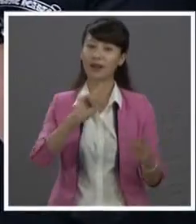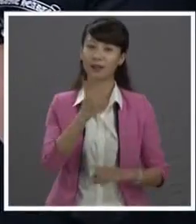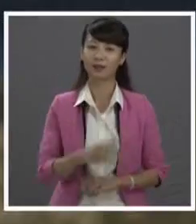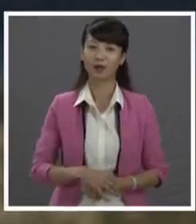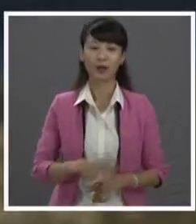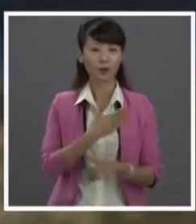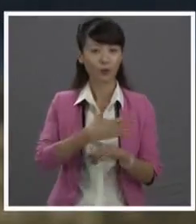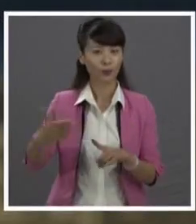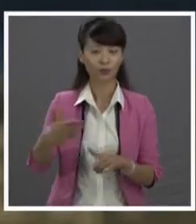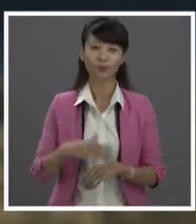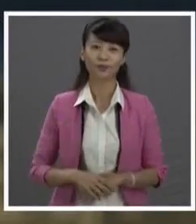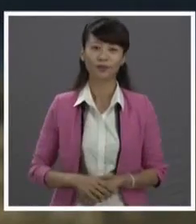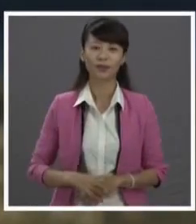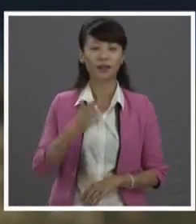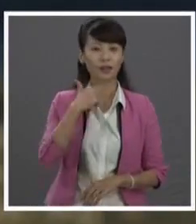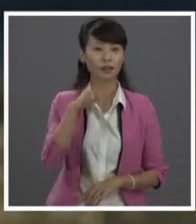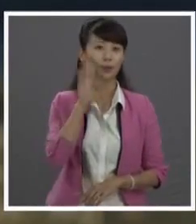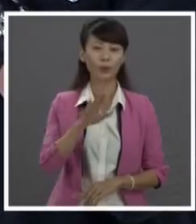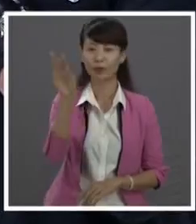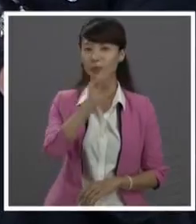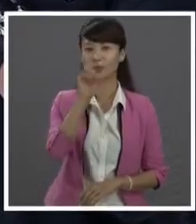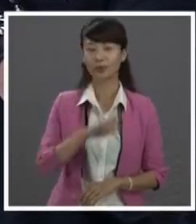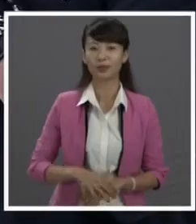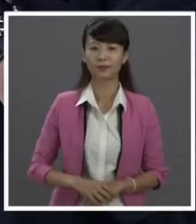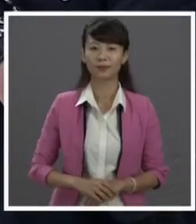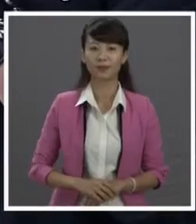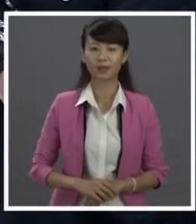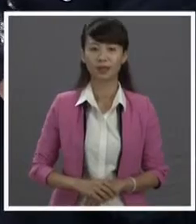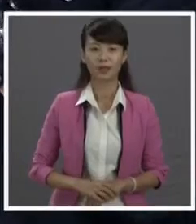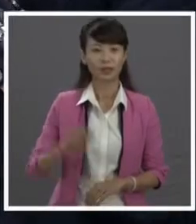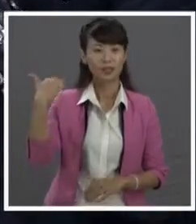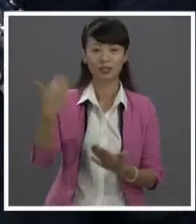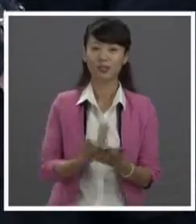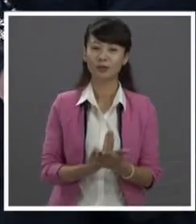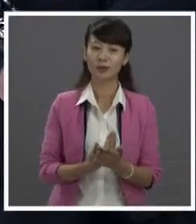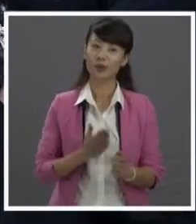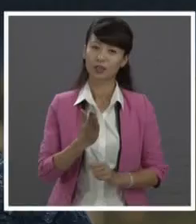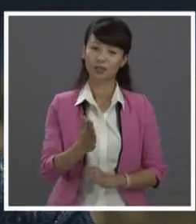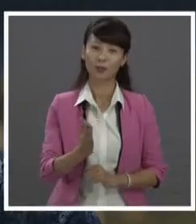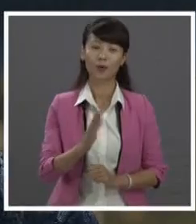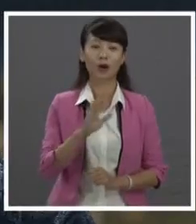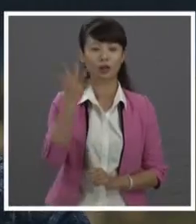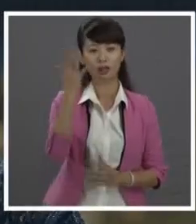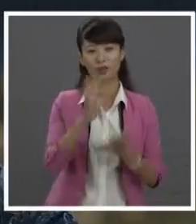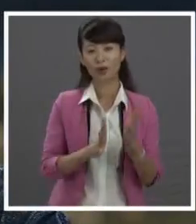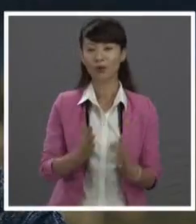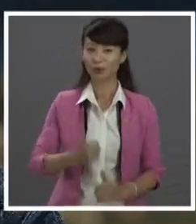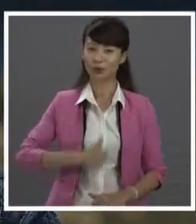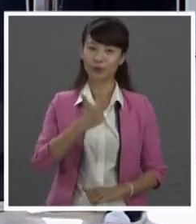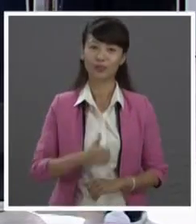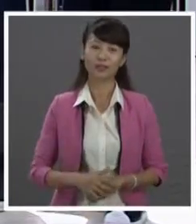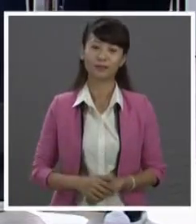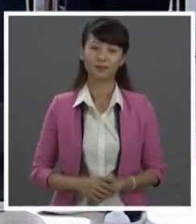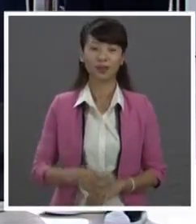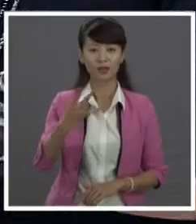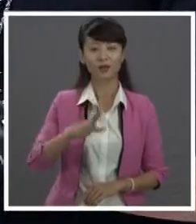对对， 打过去就过去了，哎，应该是不能够错的。 史上第一位直播手语主持， 谢谢谢谢谢谢。